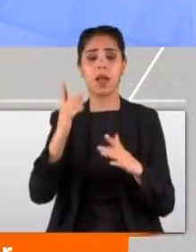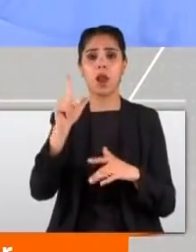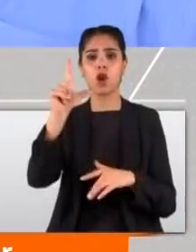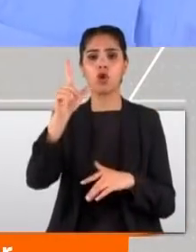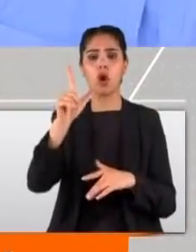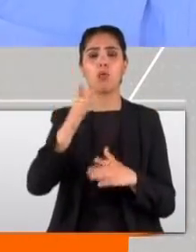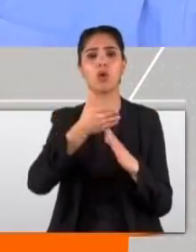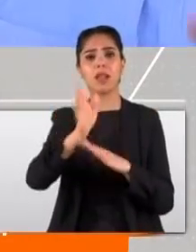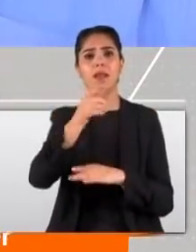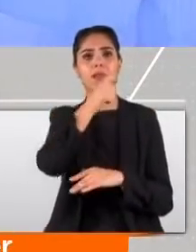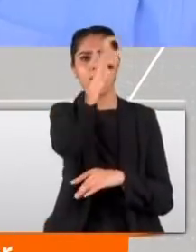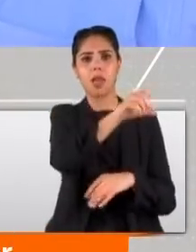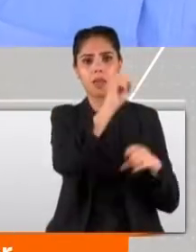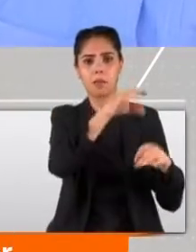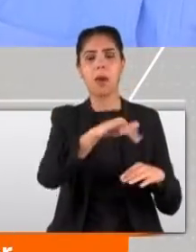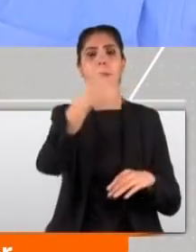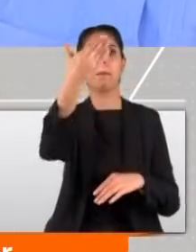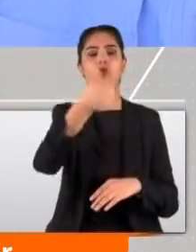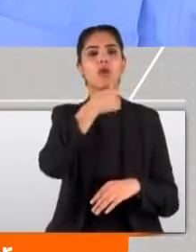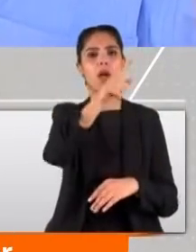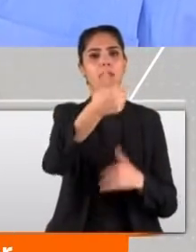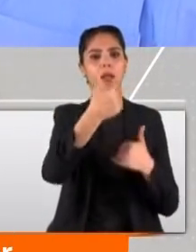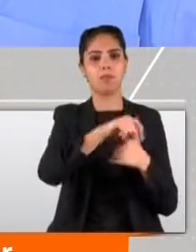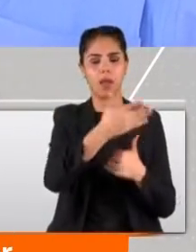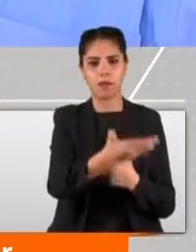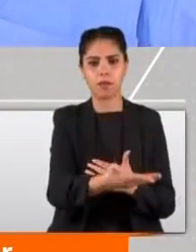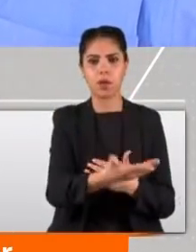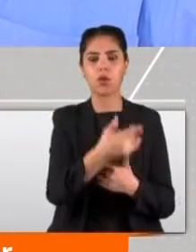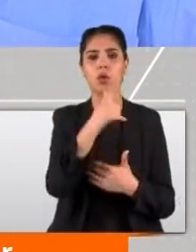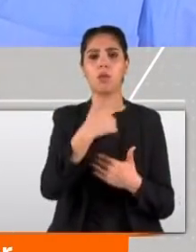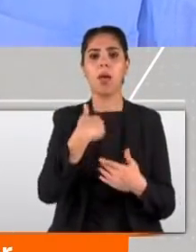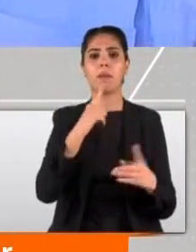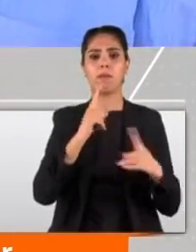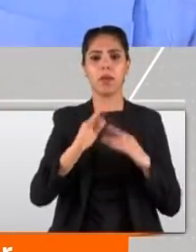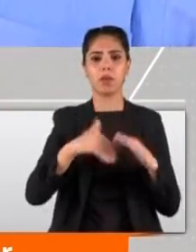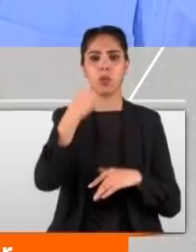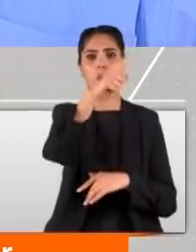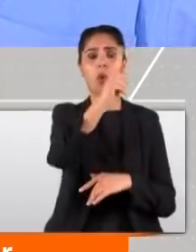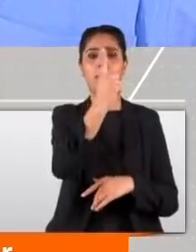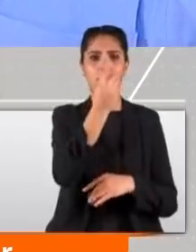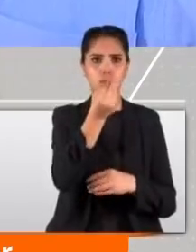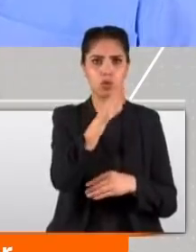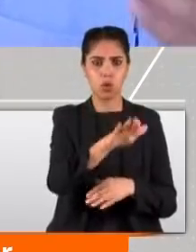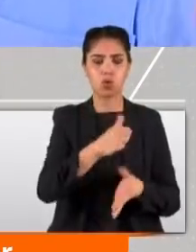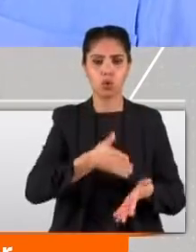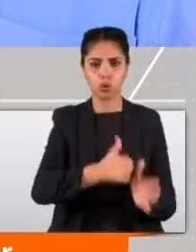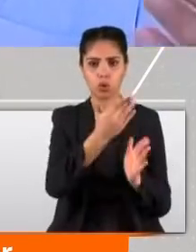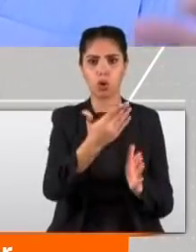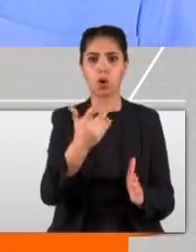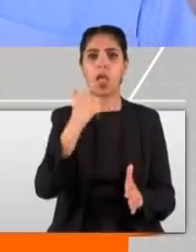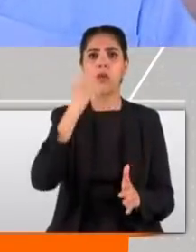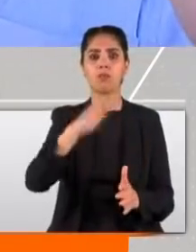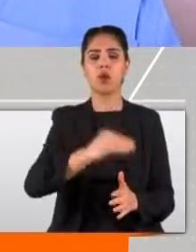adam da bırakıyor bunu. Sonradan bir başka kişiye daha gidiyor. Ben soyban reddi davası açtıktan sonra oradan da bir çocuk dünyaya getiriyor. En ufak çocuk benim